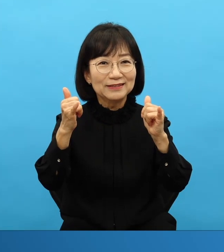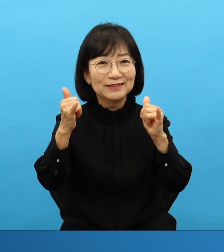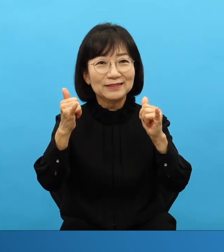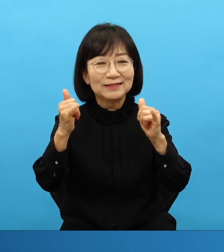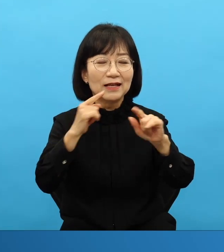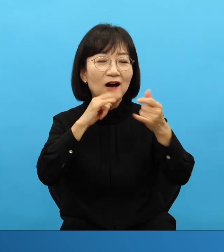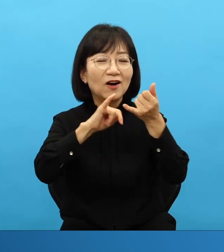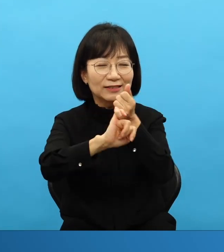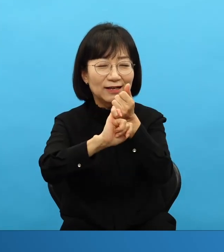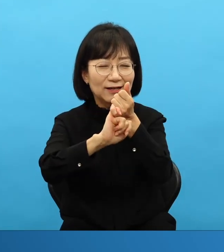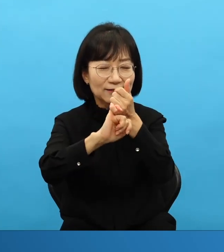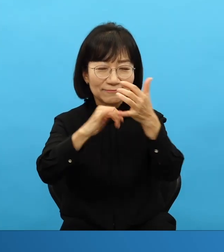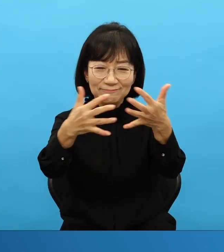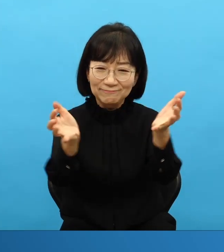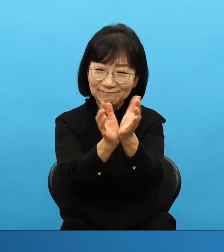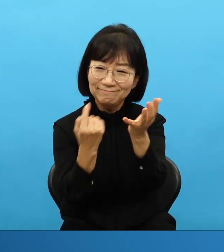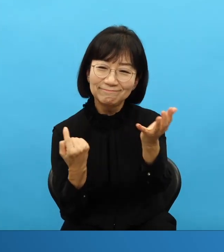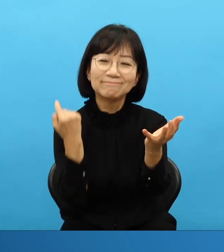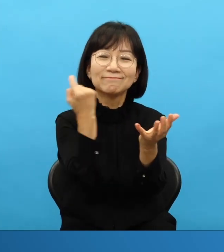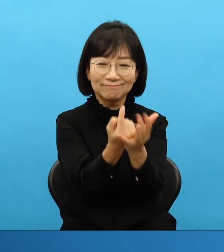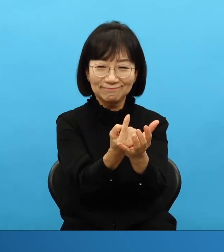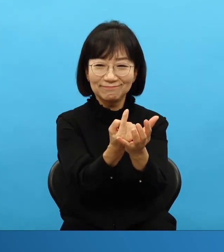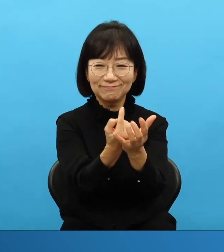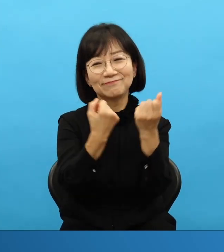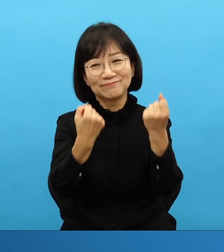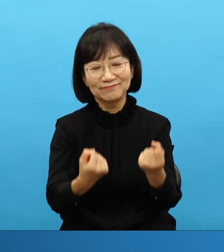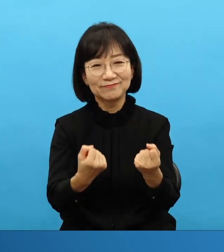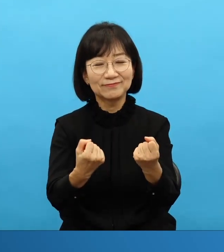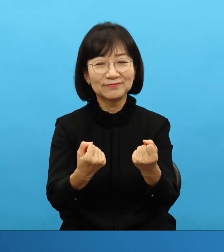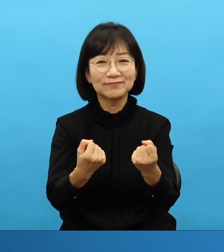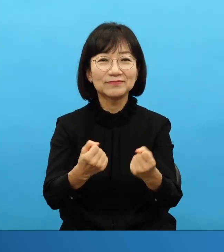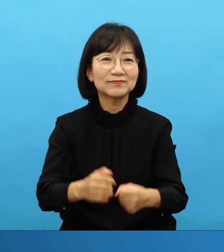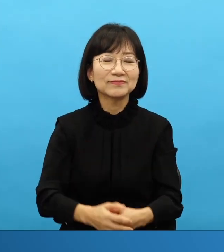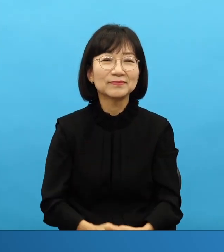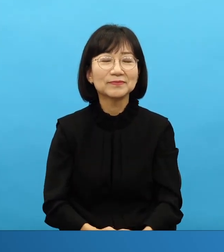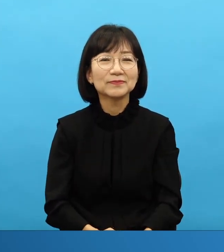中， 언약의 대열 속에 있습니다. 就是在约的队列之中。